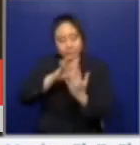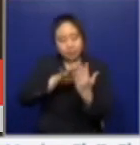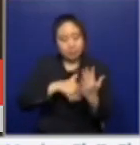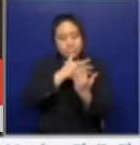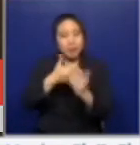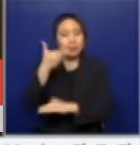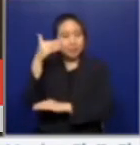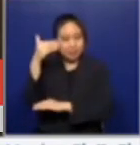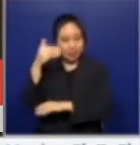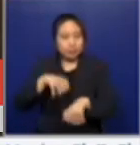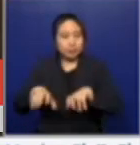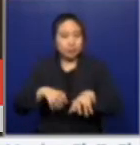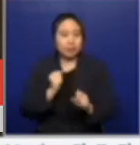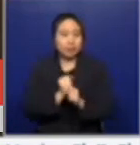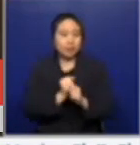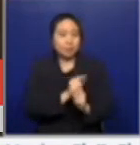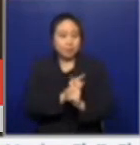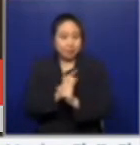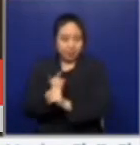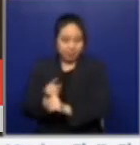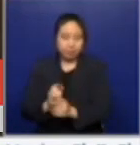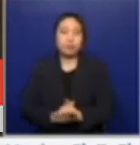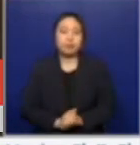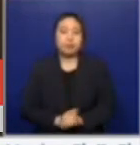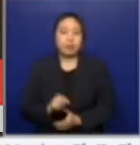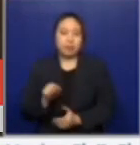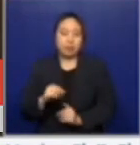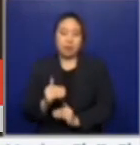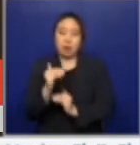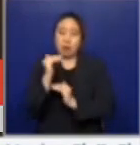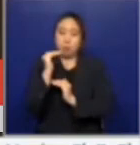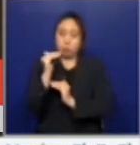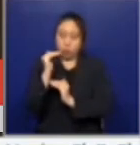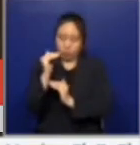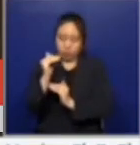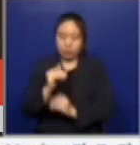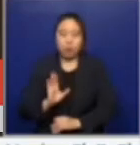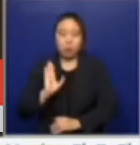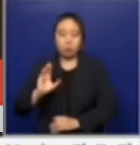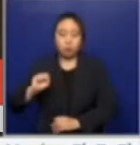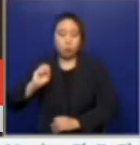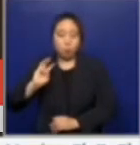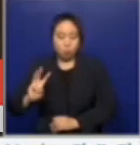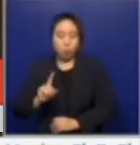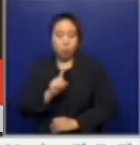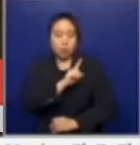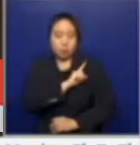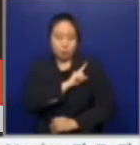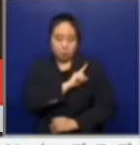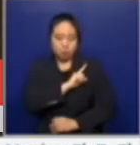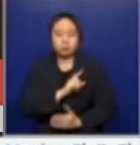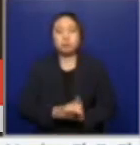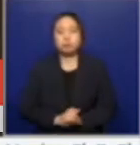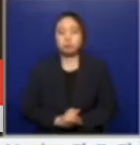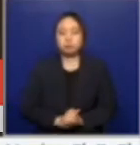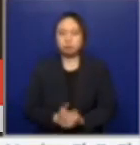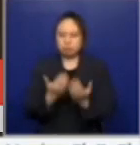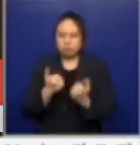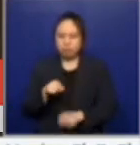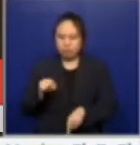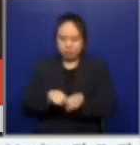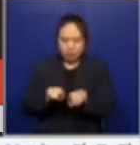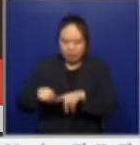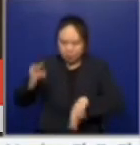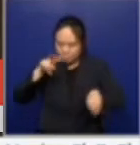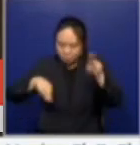าตินั้นเป็นการกำหนดบทบาทและหน้าที่ของวุฒิสมาชิก ไม่สอดคล้องกับการปกครอง